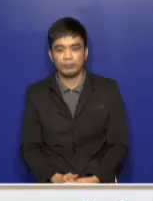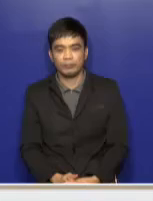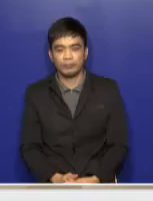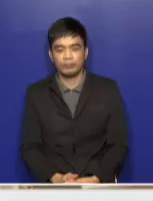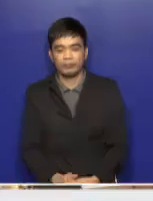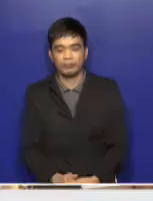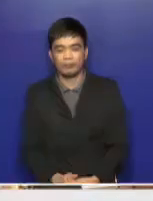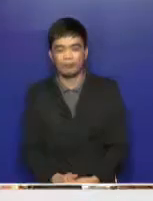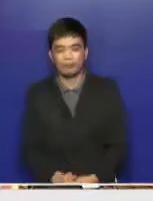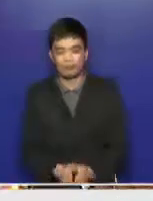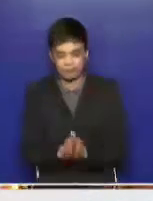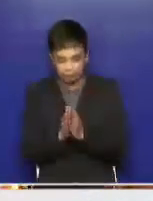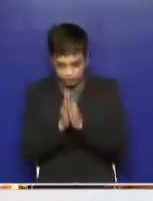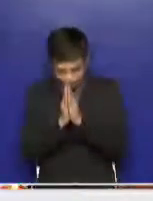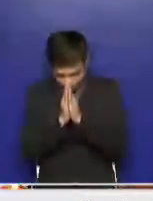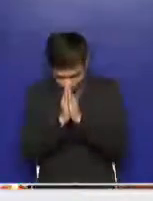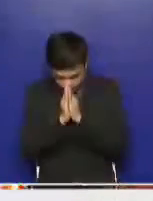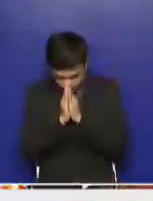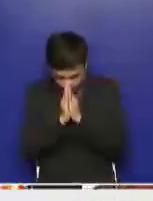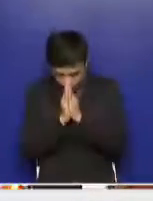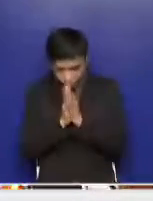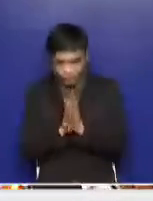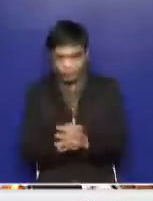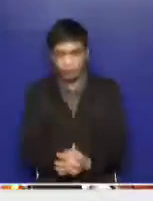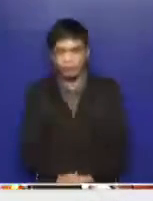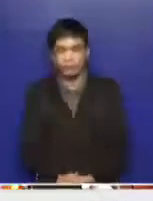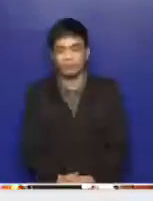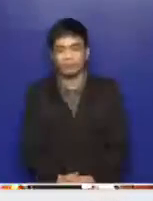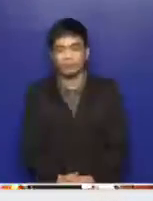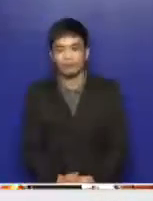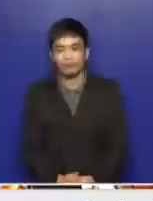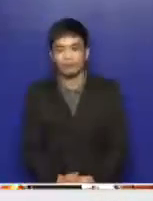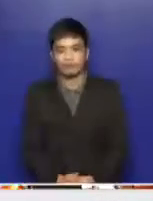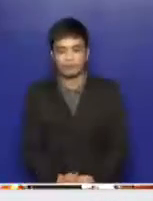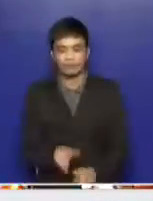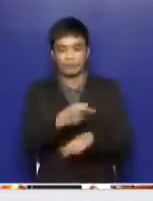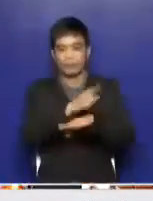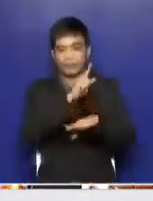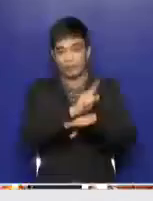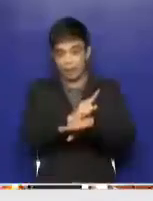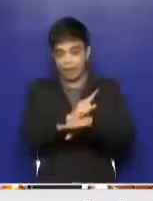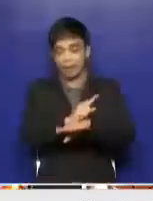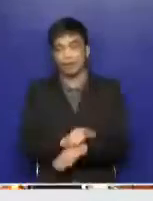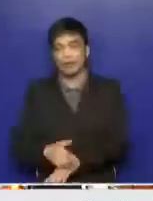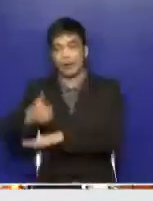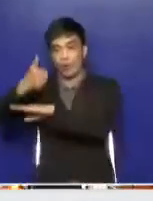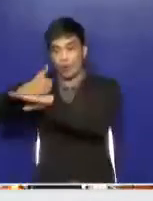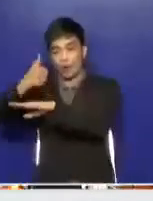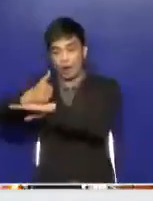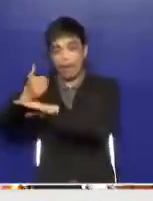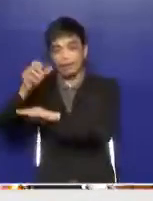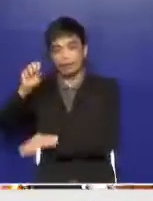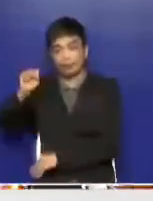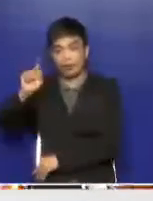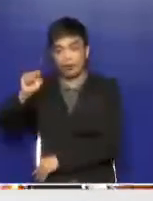ครับกราบเรียนท่านประธานสภาที่เคารพท่านผอ.สำนักงานตรวจเงินแผ่นดินกับผมนายเกียรติเห